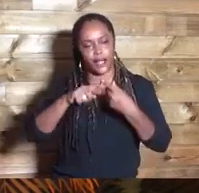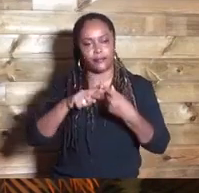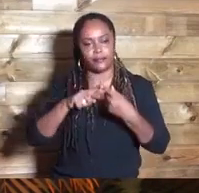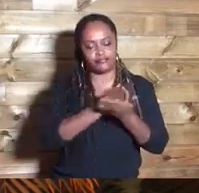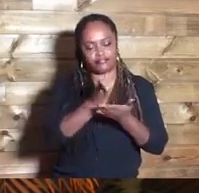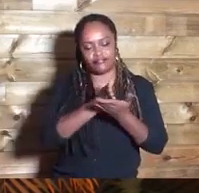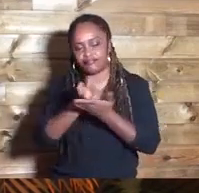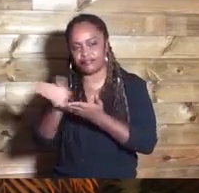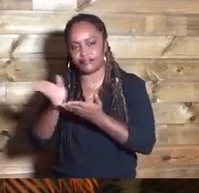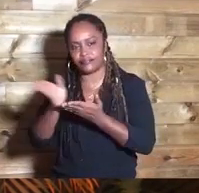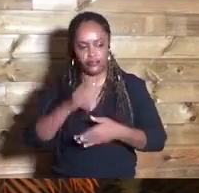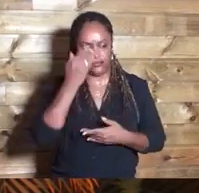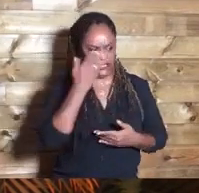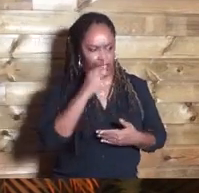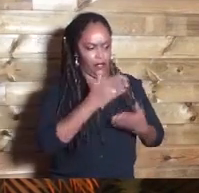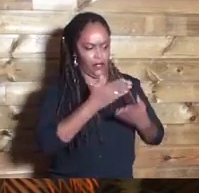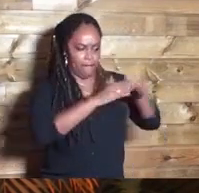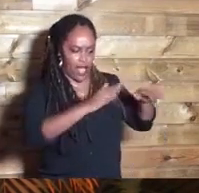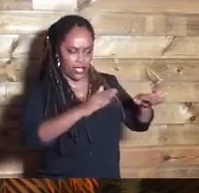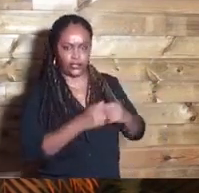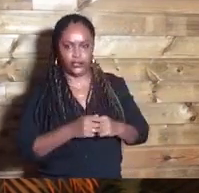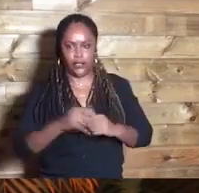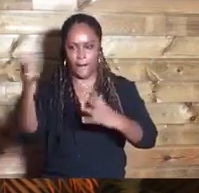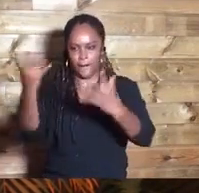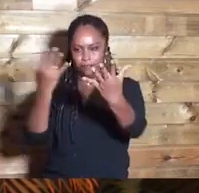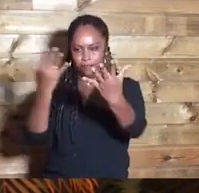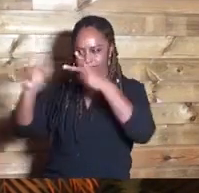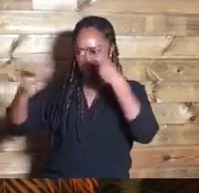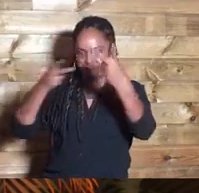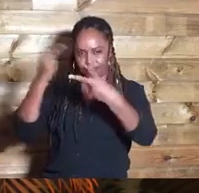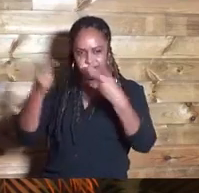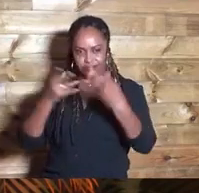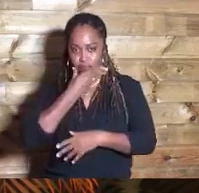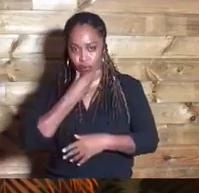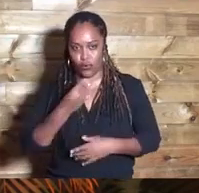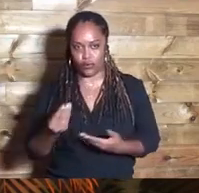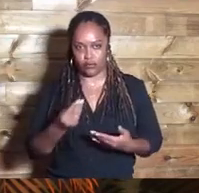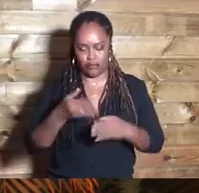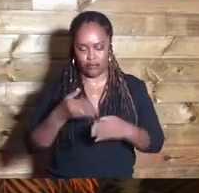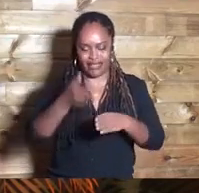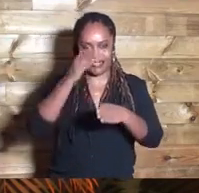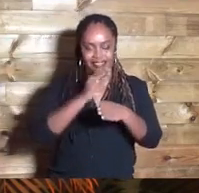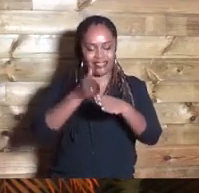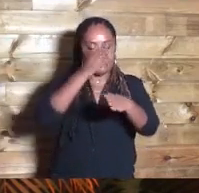captons une belle plage, nous captons un bel paysage, mais nous pas qu'à voir que derrière c'est manger pour nous. Nous pas qu'à voir que derrière que